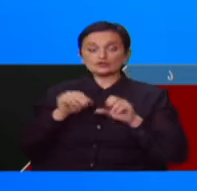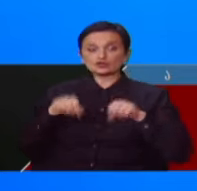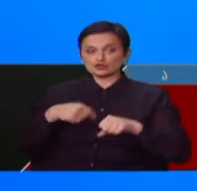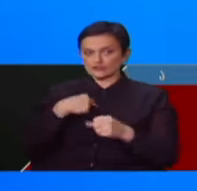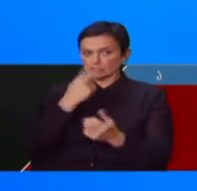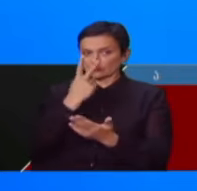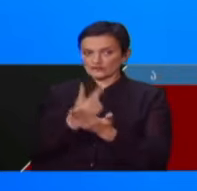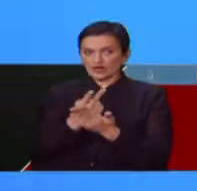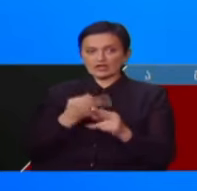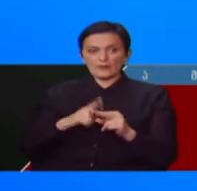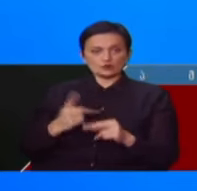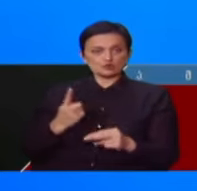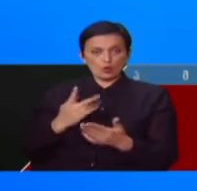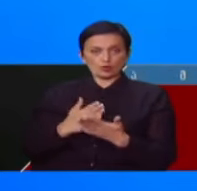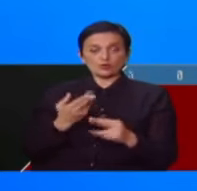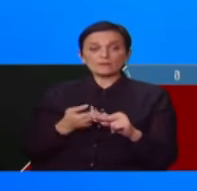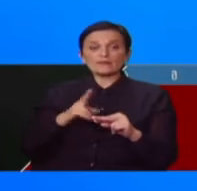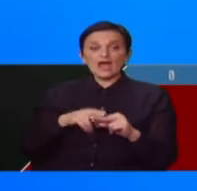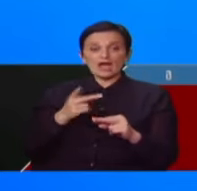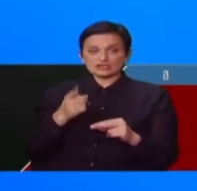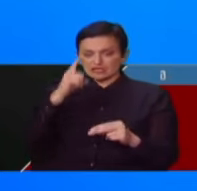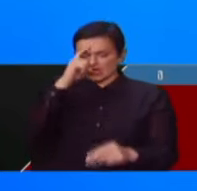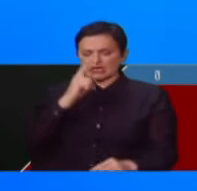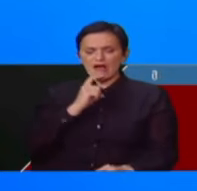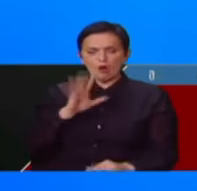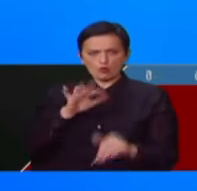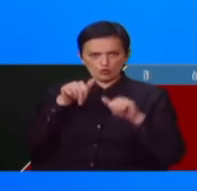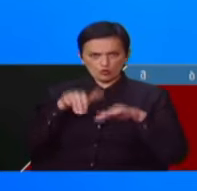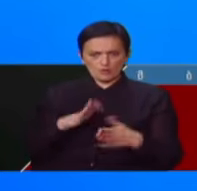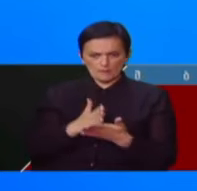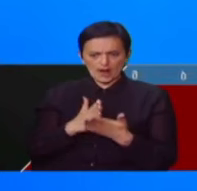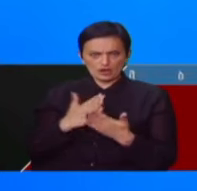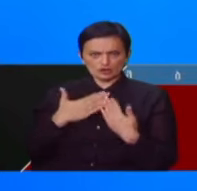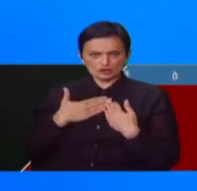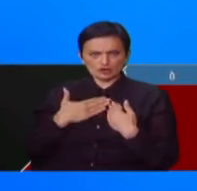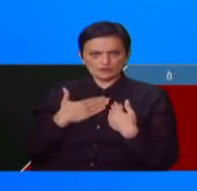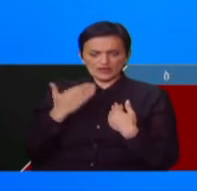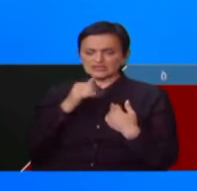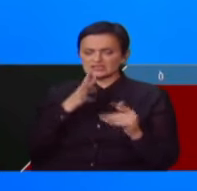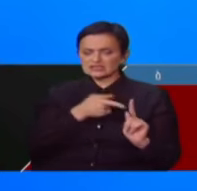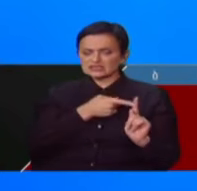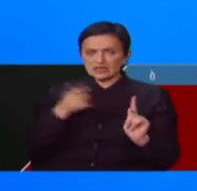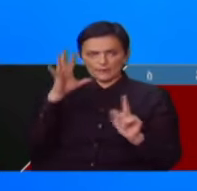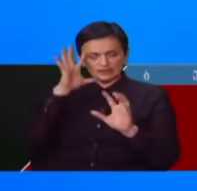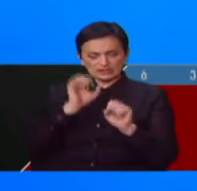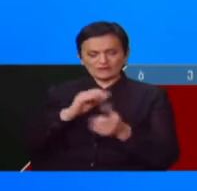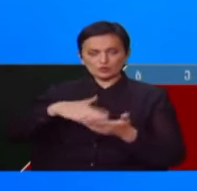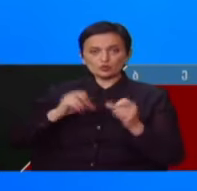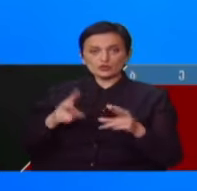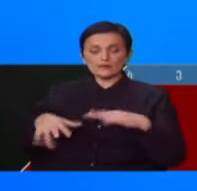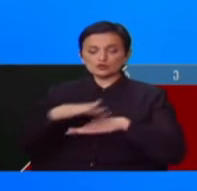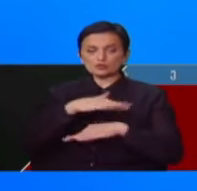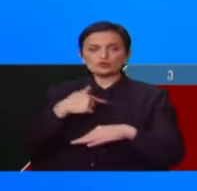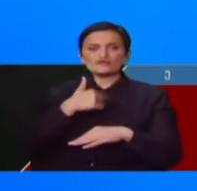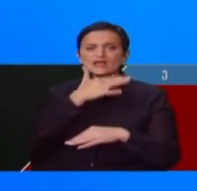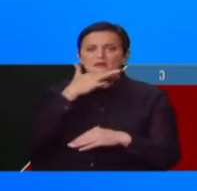ხედავთ და ამის მოვედენიც გვაქვს. ეს საკმაოდ დასანანი და გაუგებარი გადაწყვეტილებაა ჩვენთვის, იმიტომ რომ წლების განმავლობაში თავდაცვის და უსაფრთხოების სფეროში ჩვენ გვაქვს